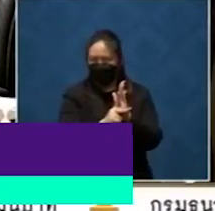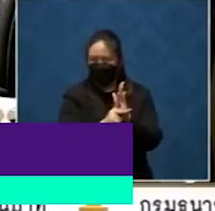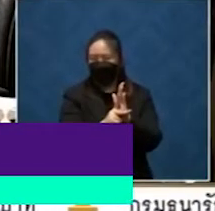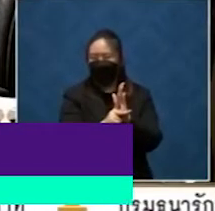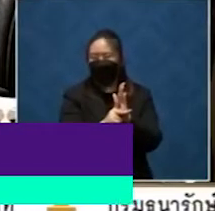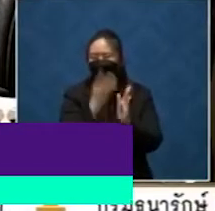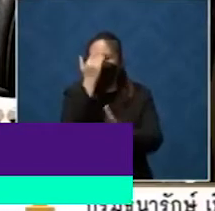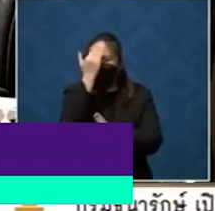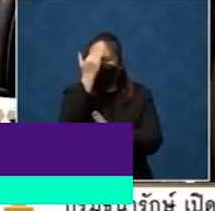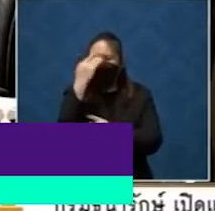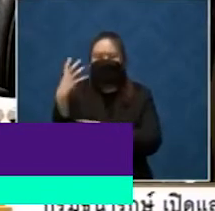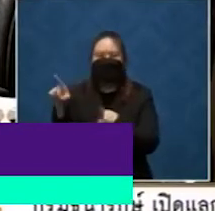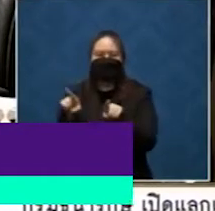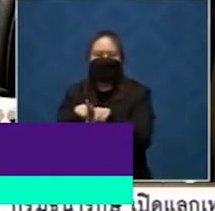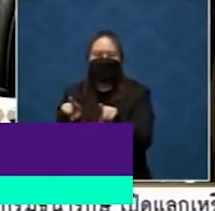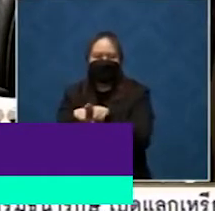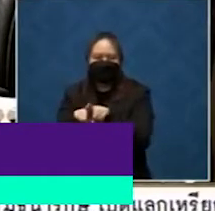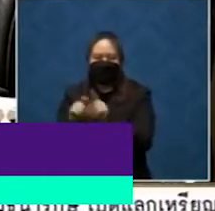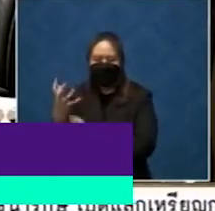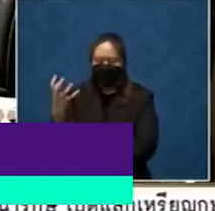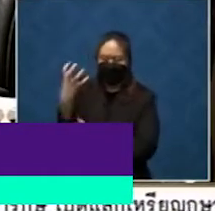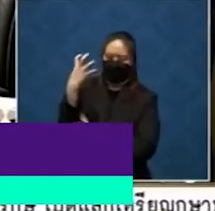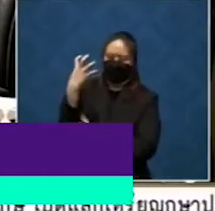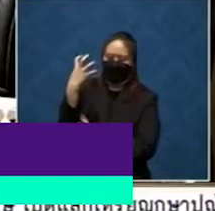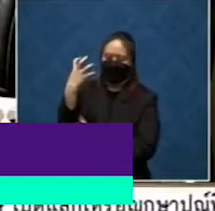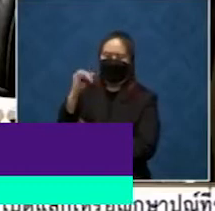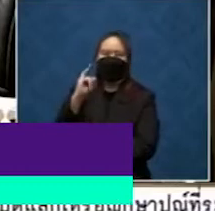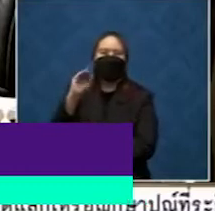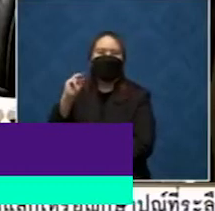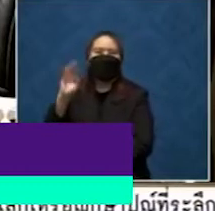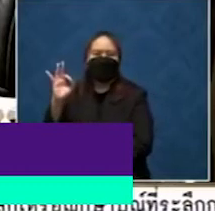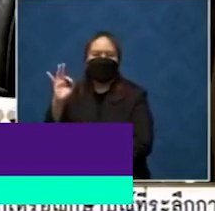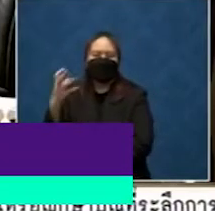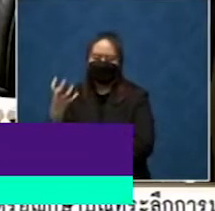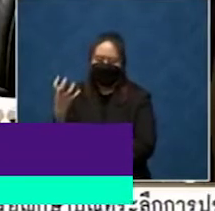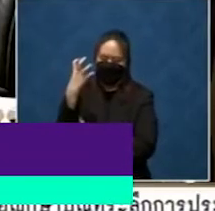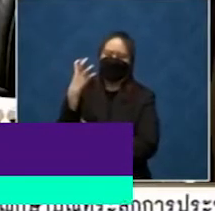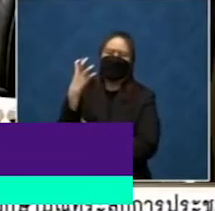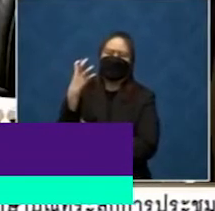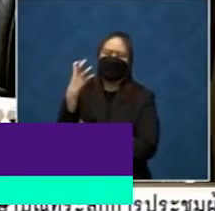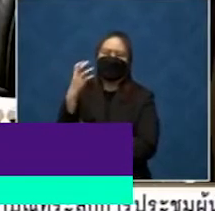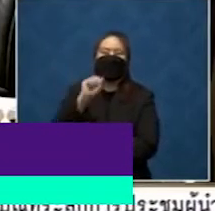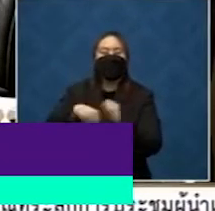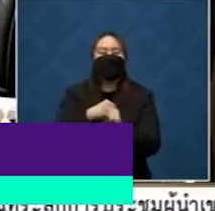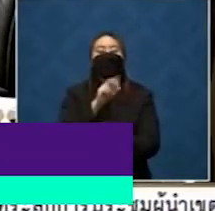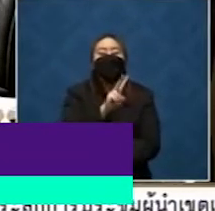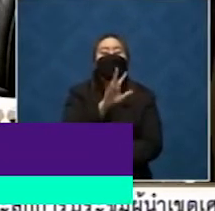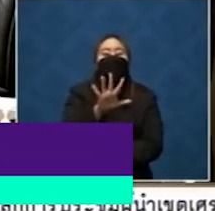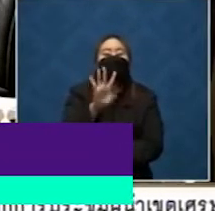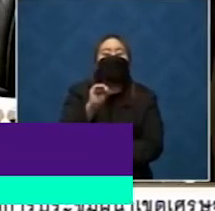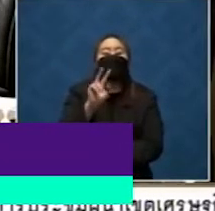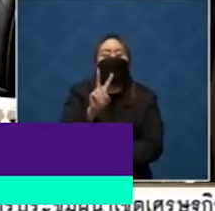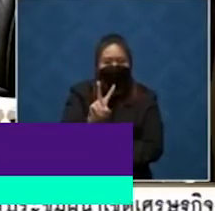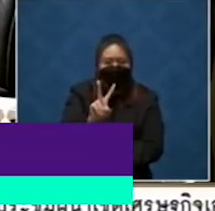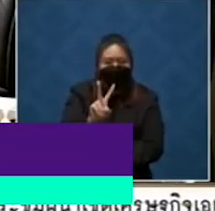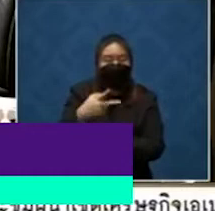บังคับหรือถูกต้องปฏิบัติตามเงื่อนไขของ IMF นั่นคือปี2542ท่านประธาน